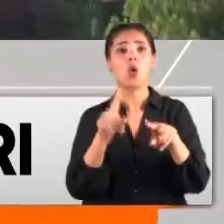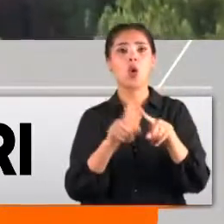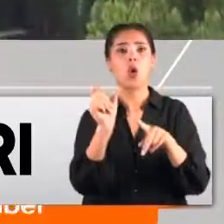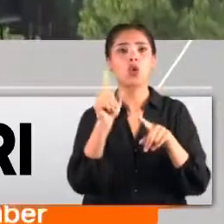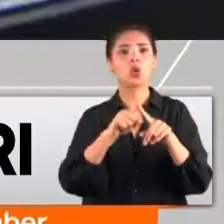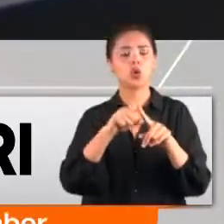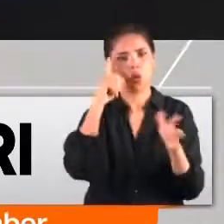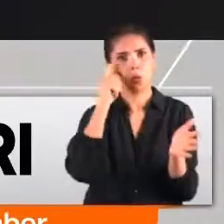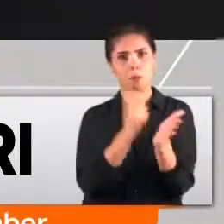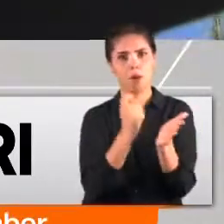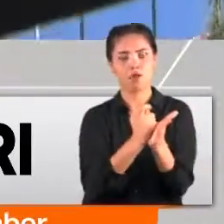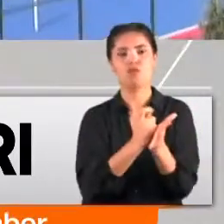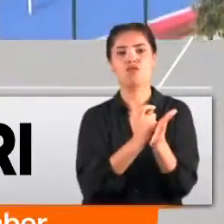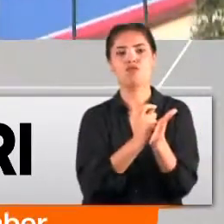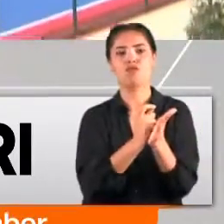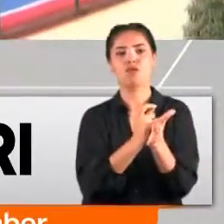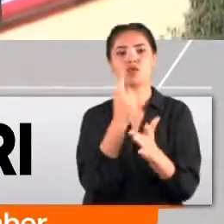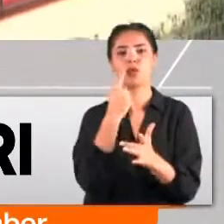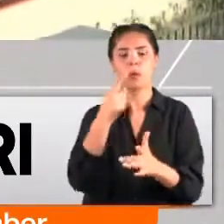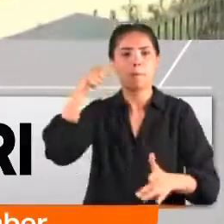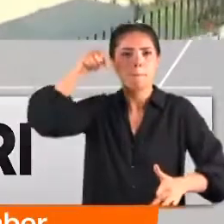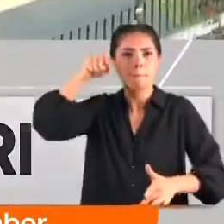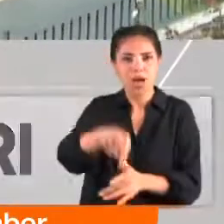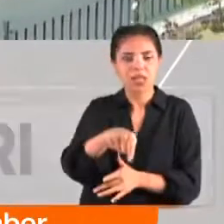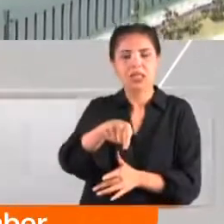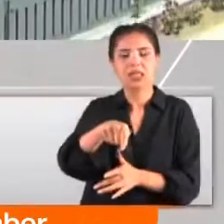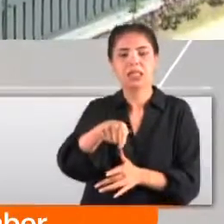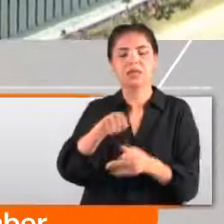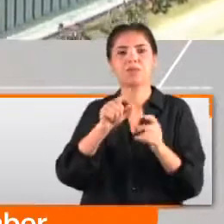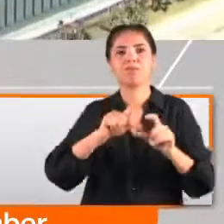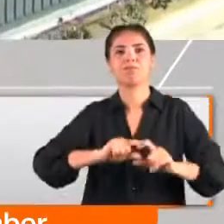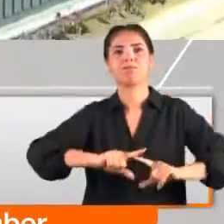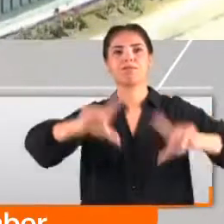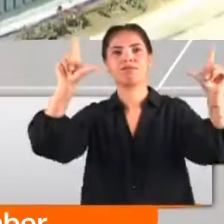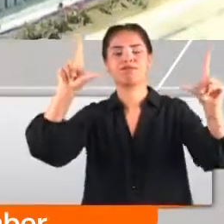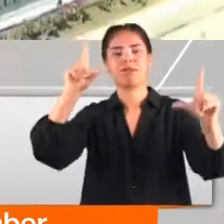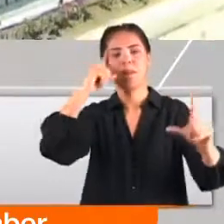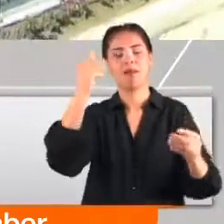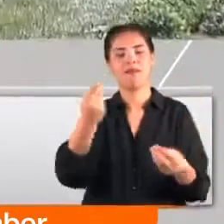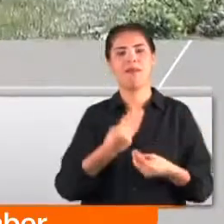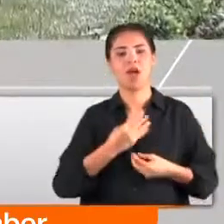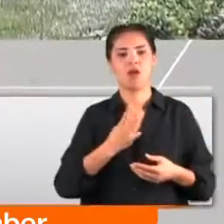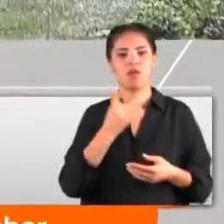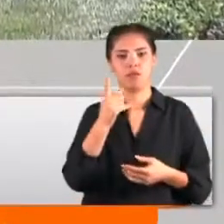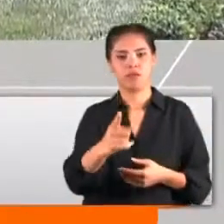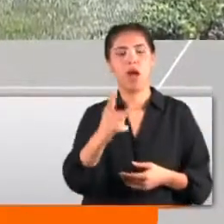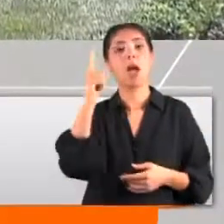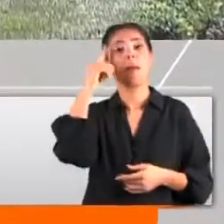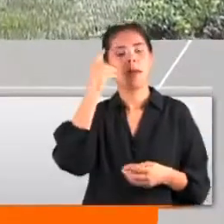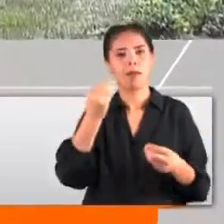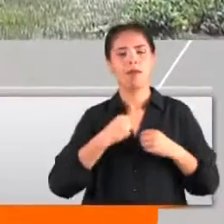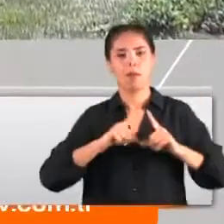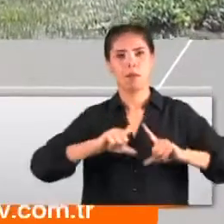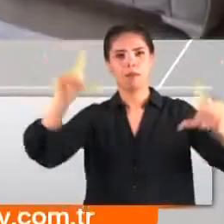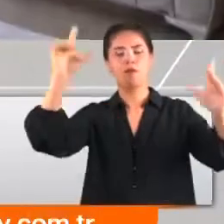başvurusu yazdığınızda çıkan butona tıklıyorsunuz. Ardından da önünüze bir bilgilendirme formu geliyor. Bilgilendirme